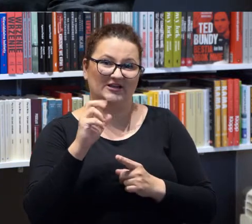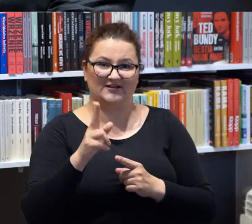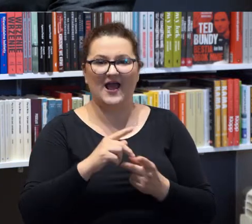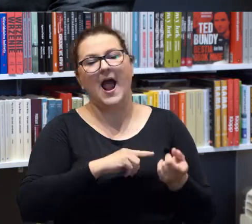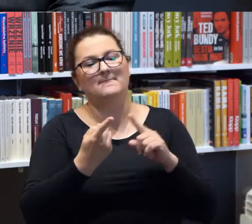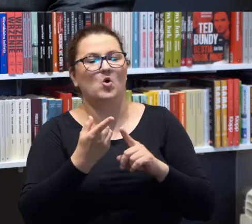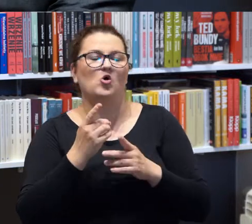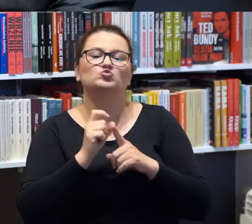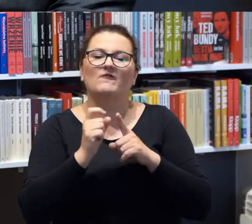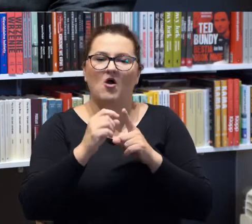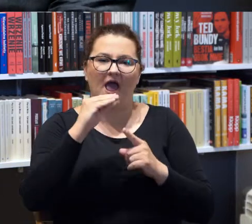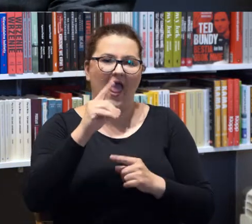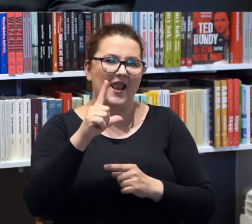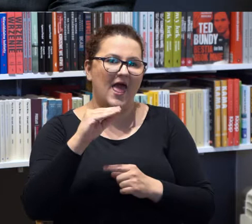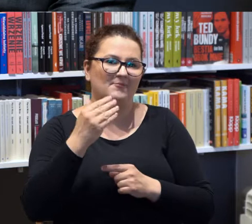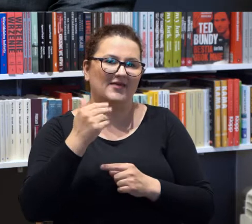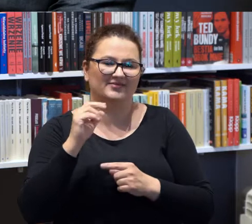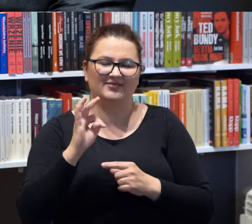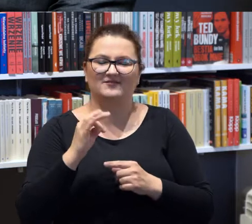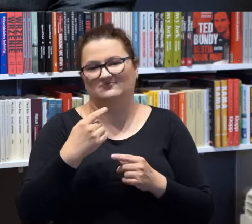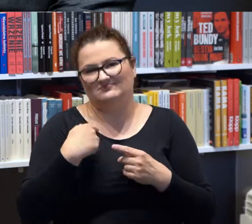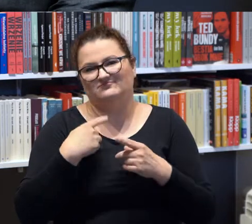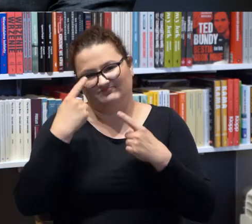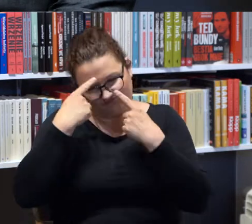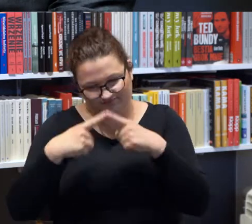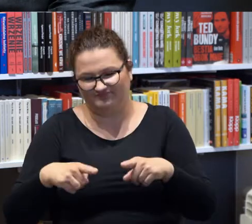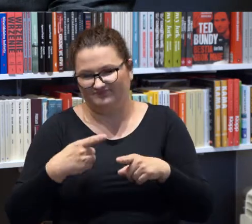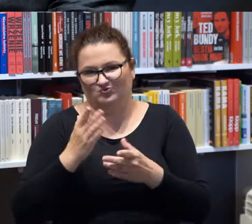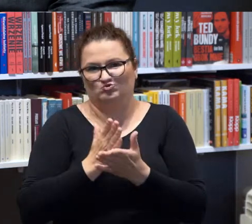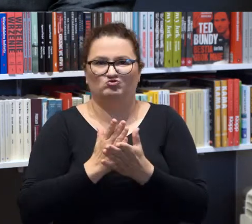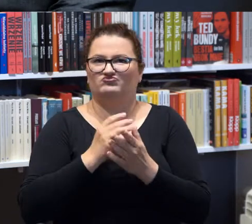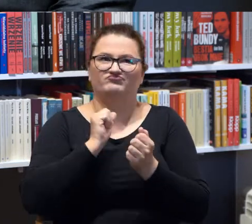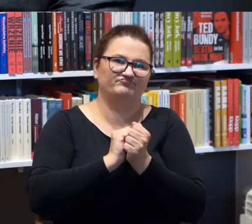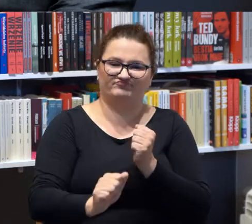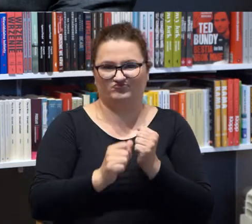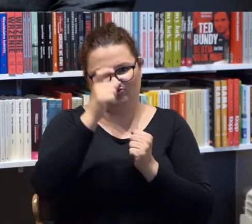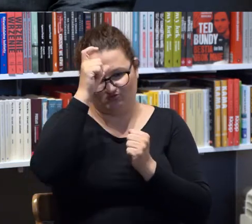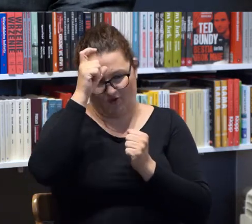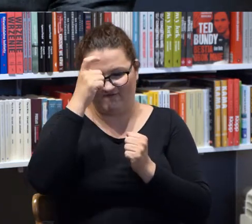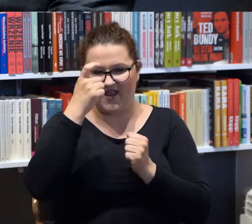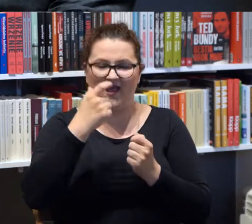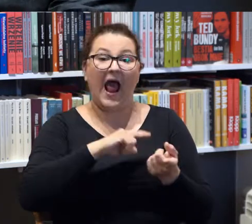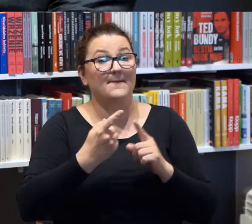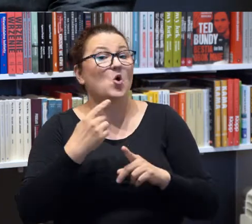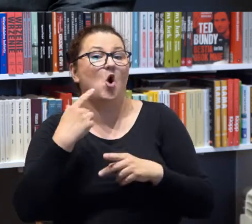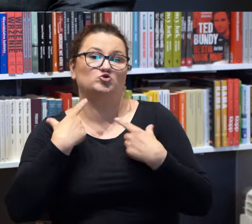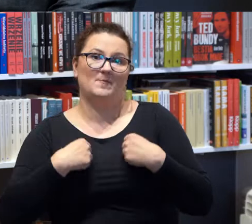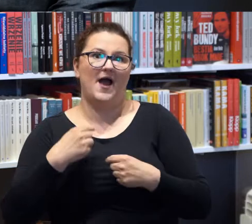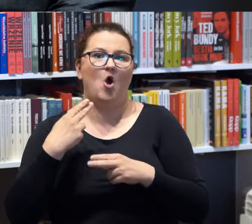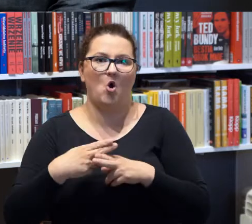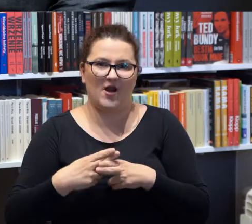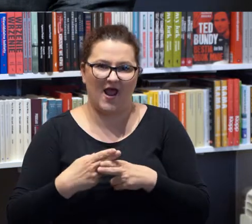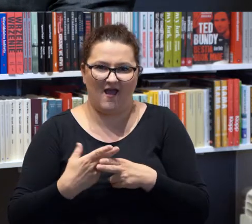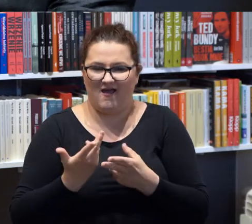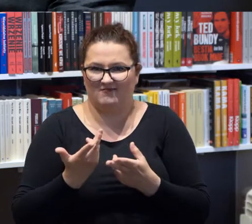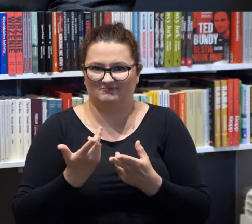mnie jako element w rozumieniu degenerat, tak? Czy jako osobę chorą? A jeżeli chorą, to co to jest za choroba w ogóle?